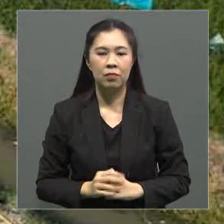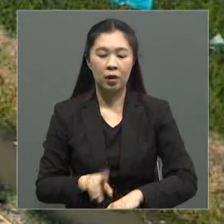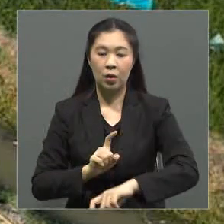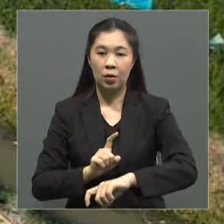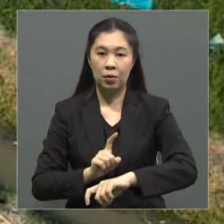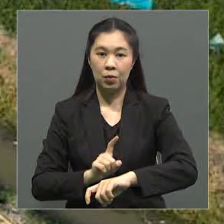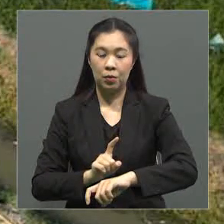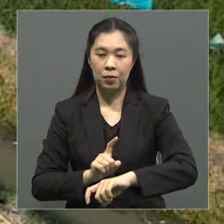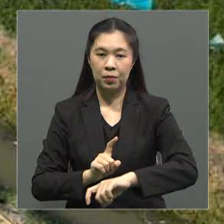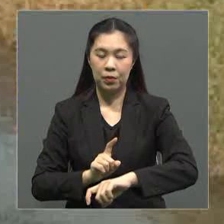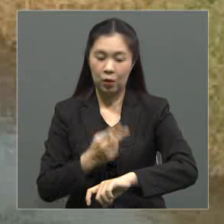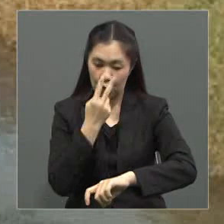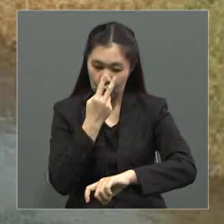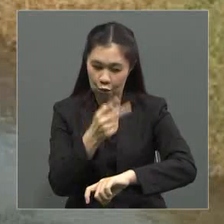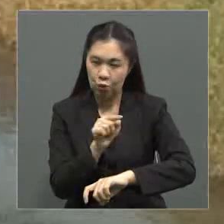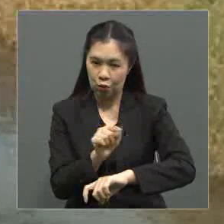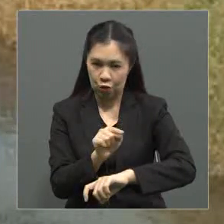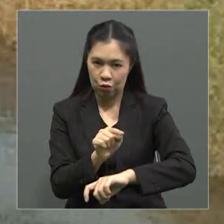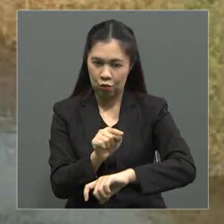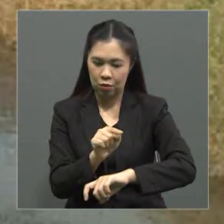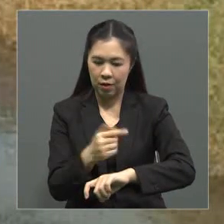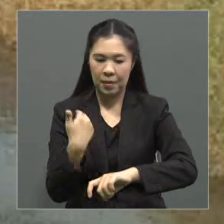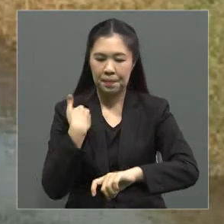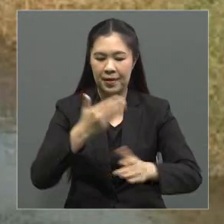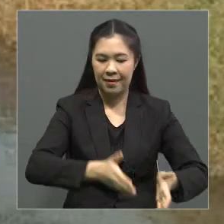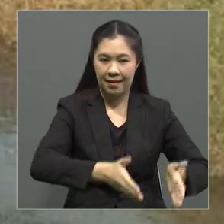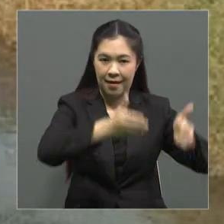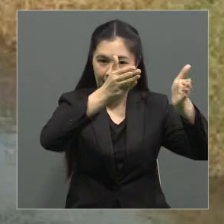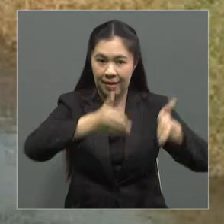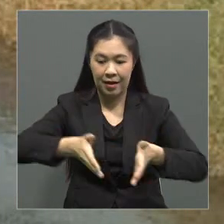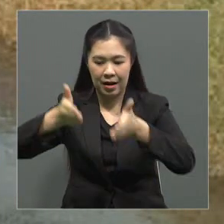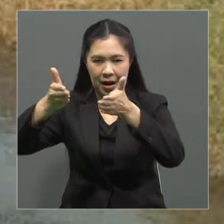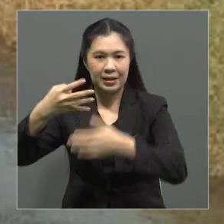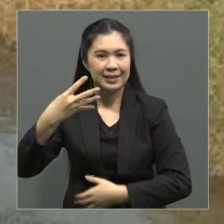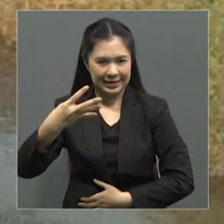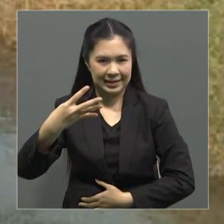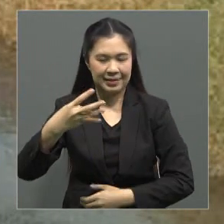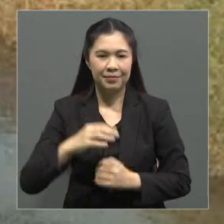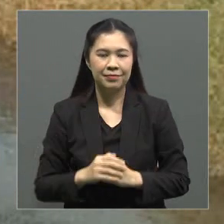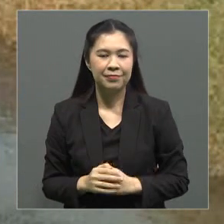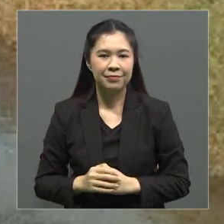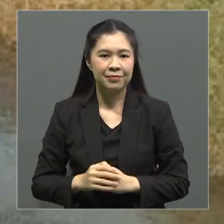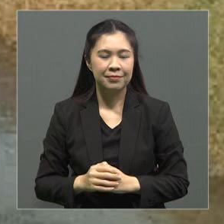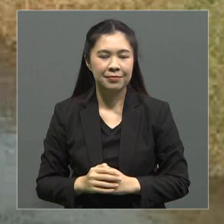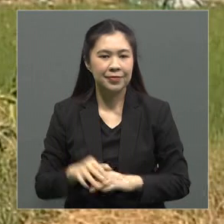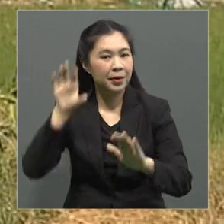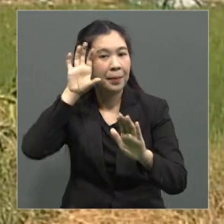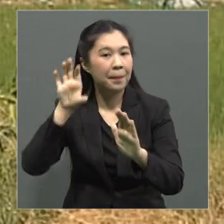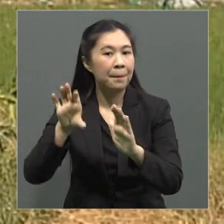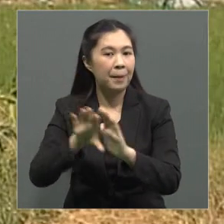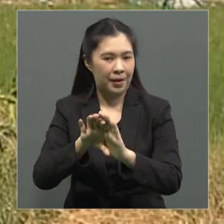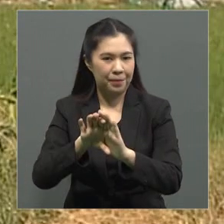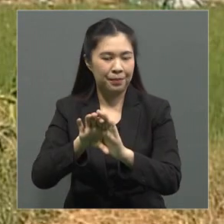จะมีการแบ่งอาคารออกเป็น 4โซนด้วยกันเดี๋ยวขอภาพกราฟฟิกเมื่อสักครู่นี้สักนิดนึงก็จะได้เห็นแผน